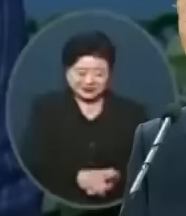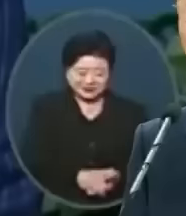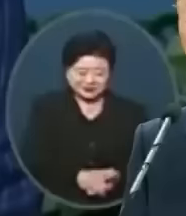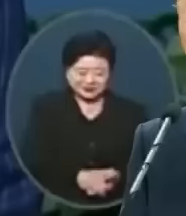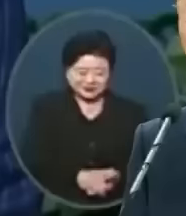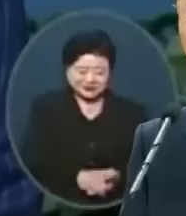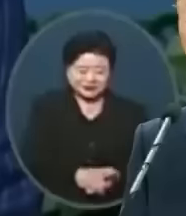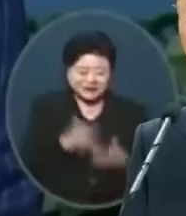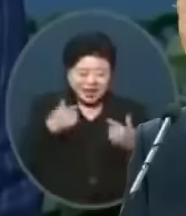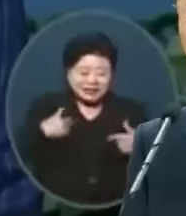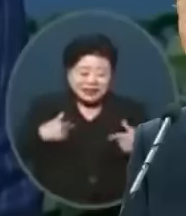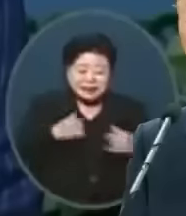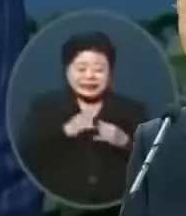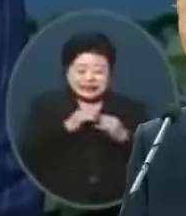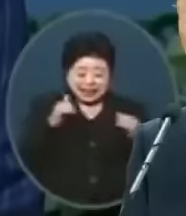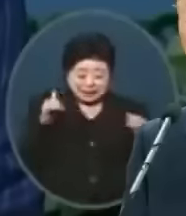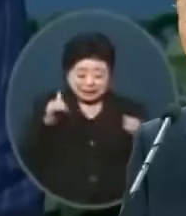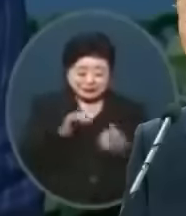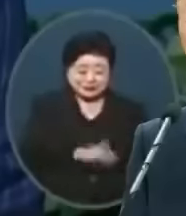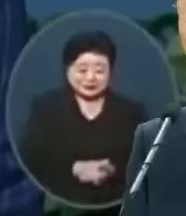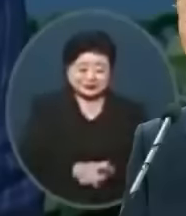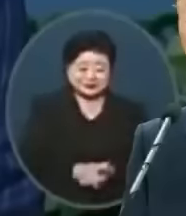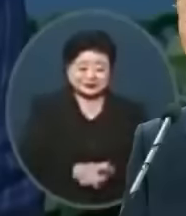그렇게 항상 기뻐하는 사람,